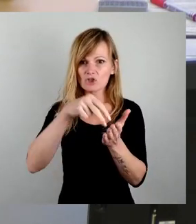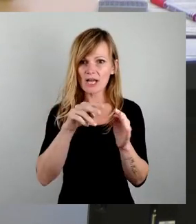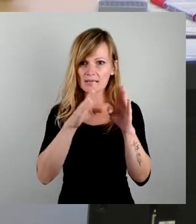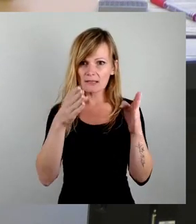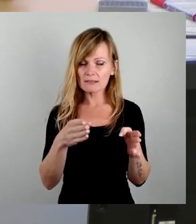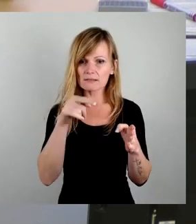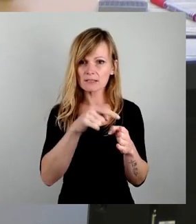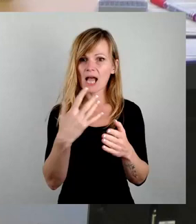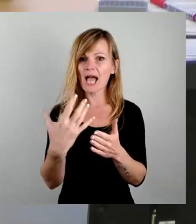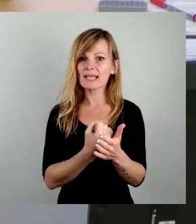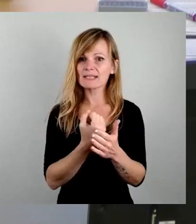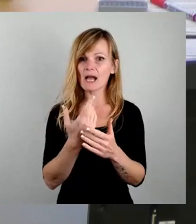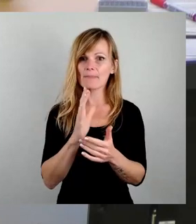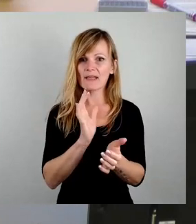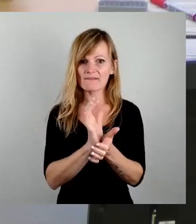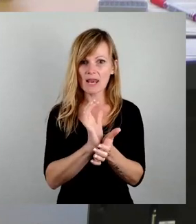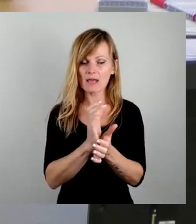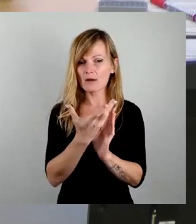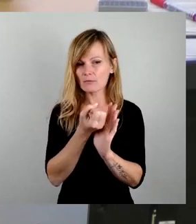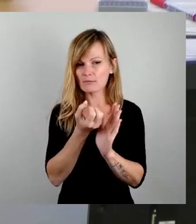Einnahmequellen in Millionenhöhe zu erschließen.